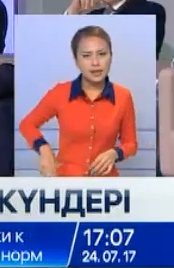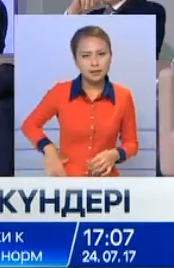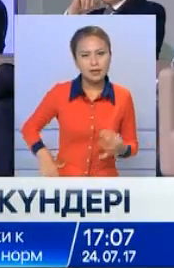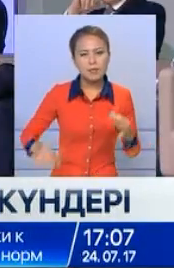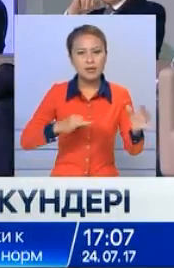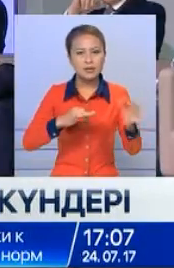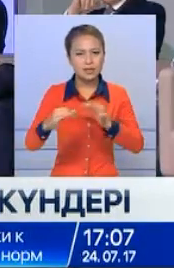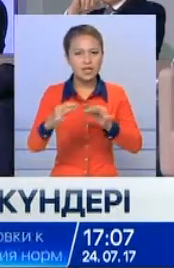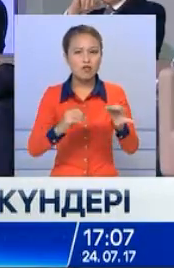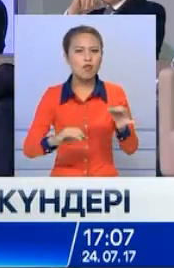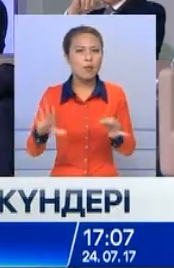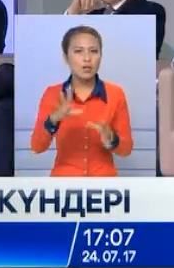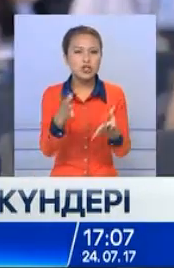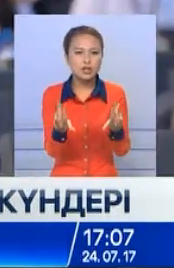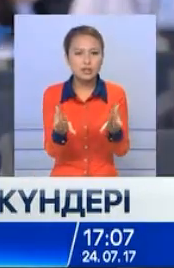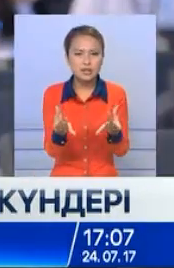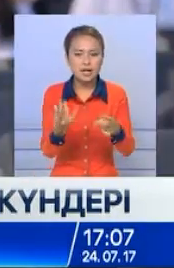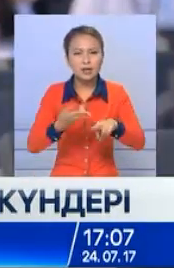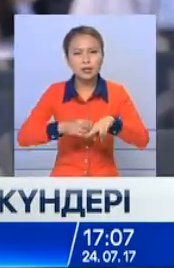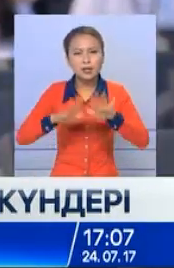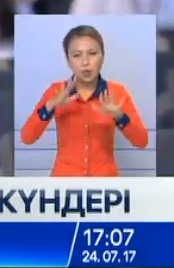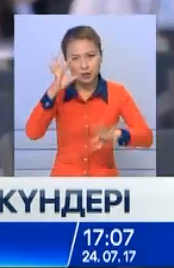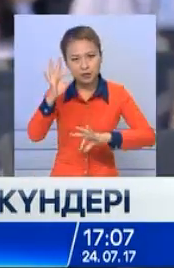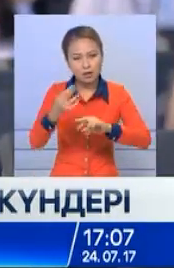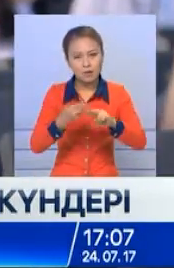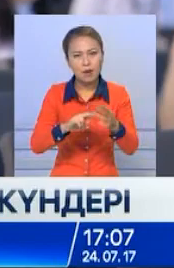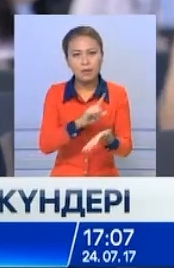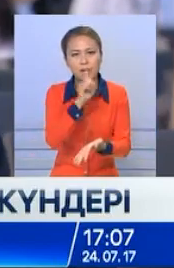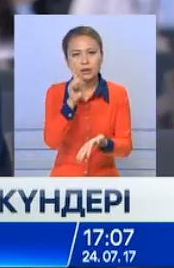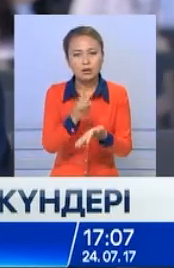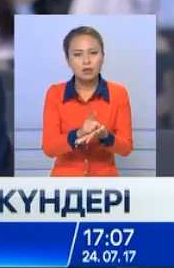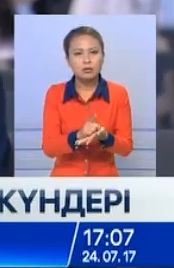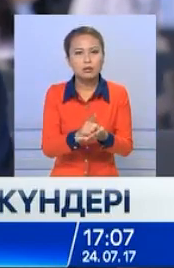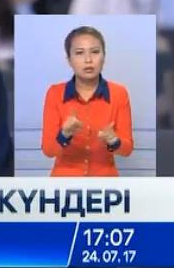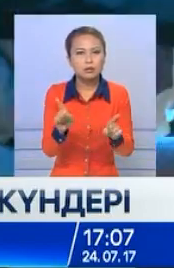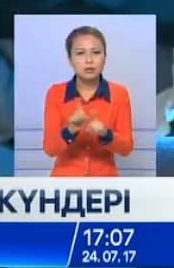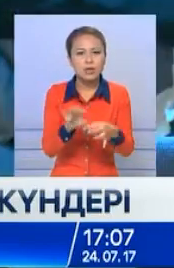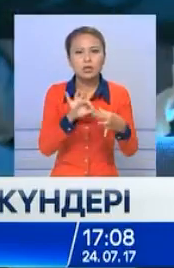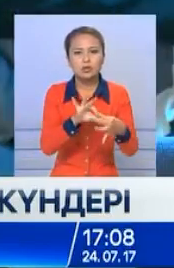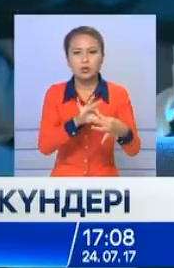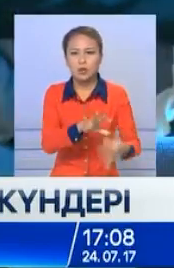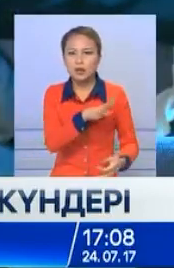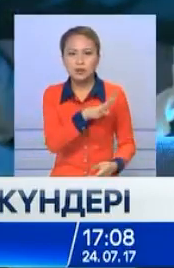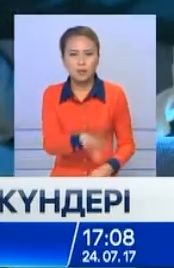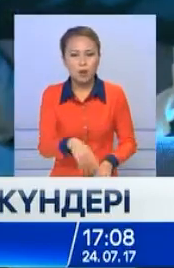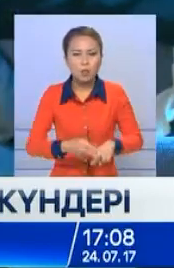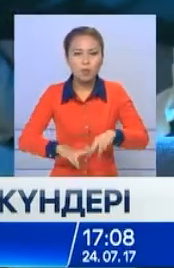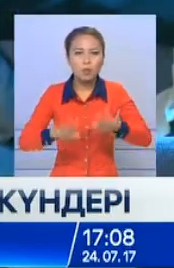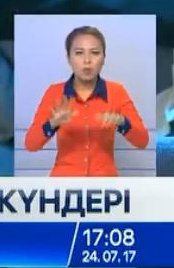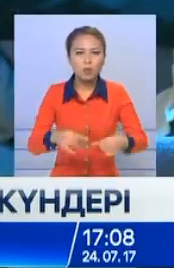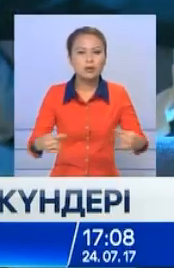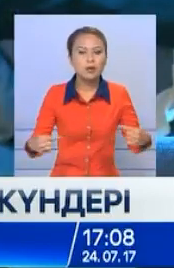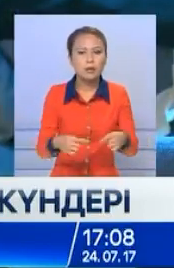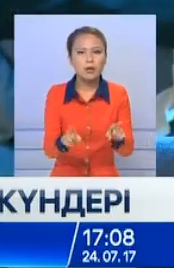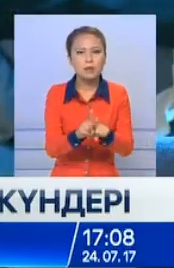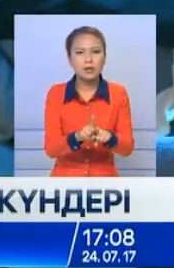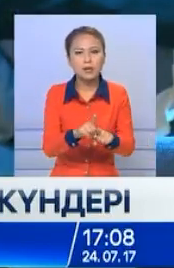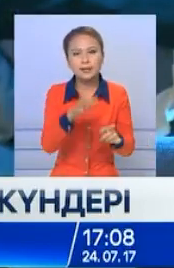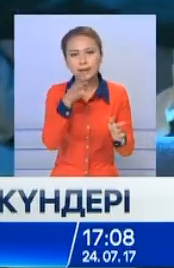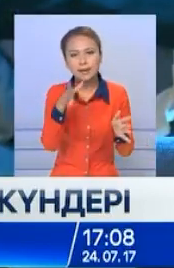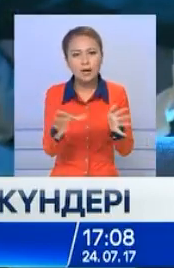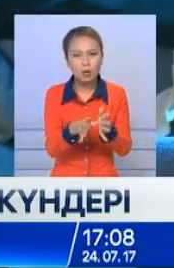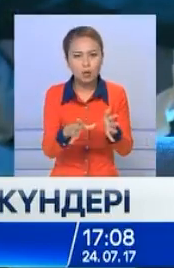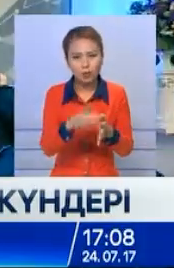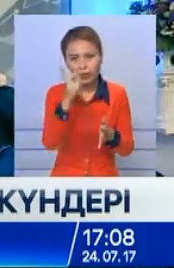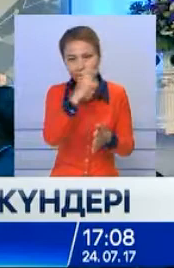етті. Оның айтуынша, еуропалықтар шикізатқа тәуелділіктен арылудың жолдарын қарастырып жатыр. Осылайша болашақта толықтай баламалы